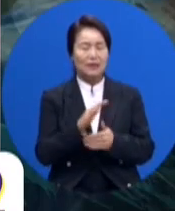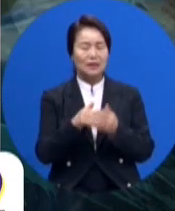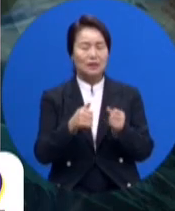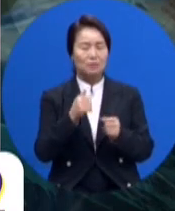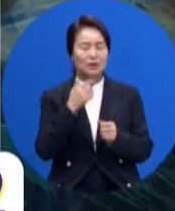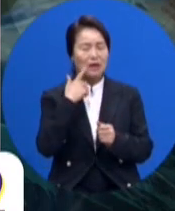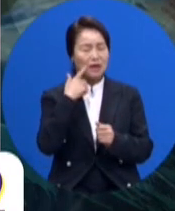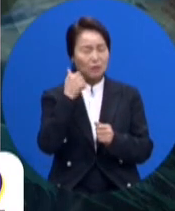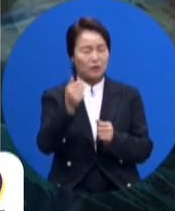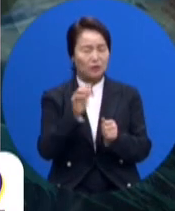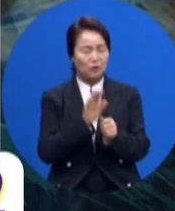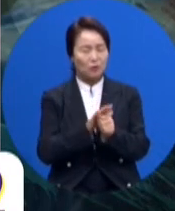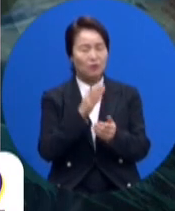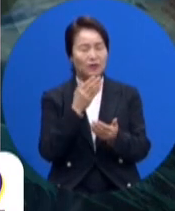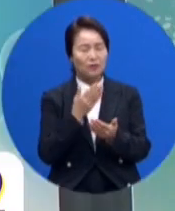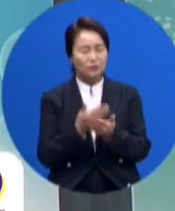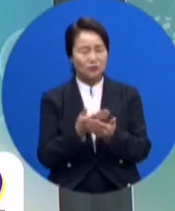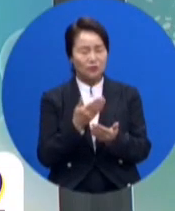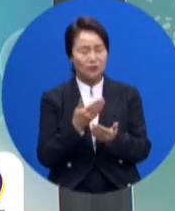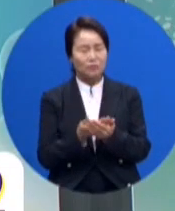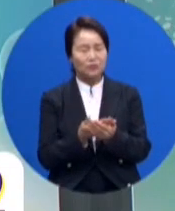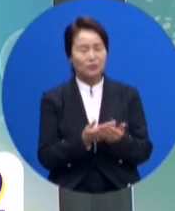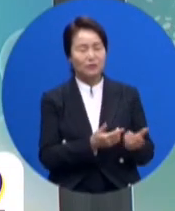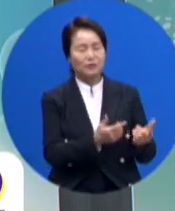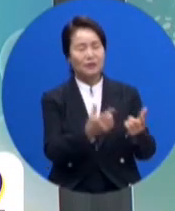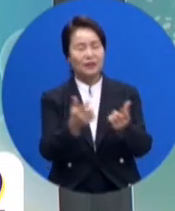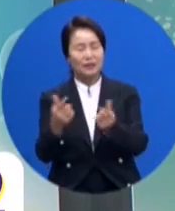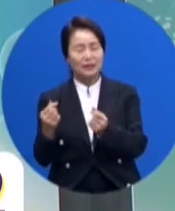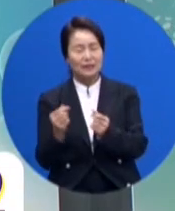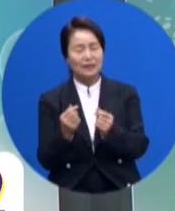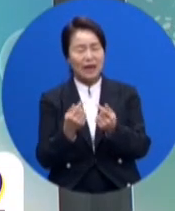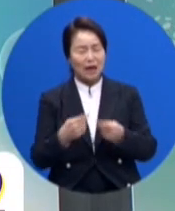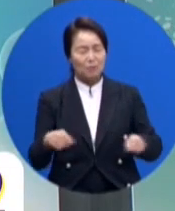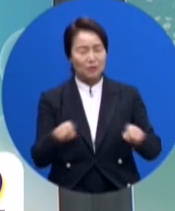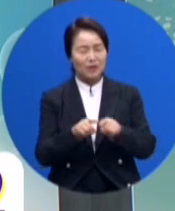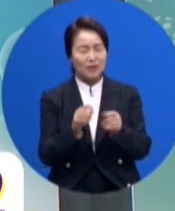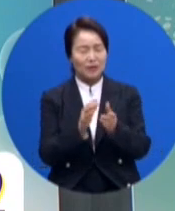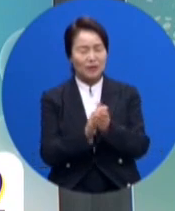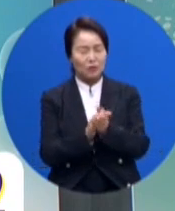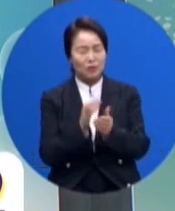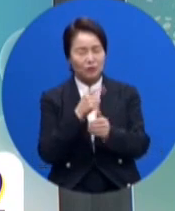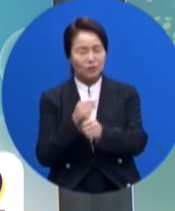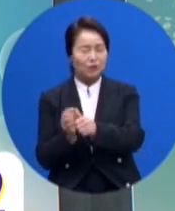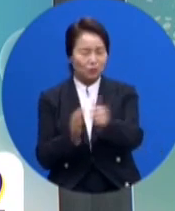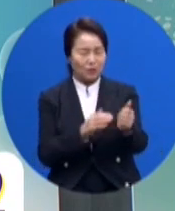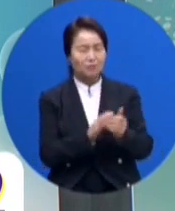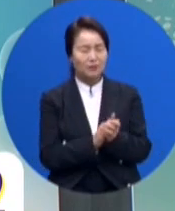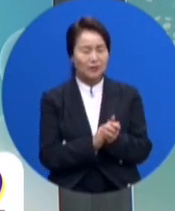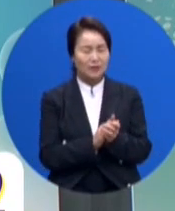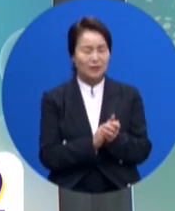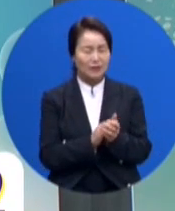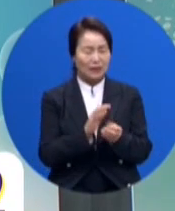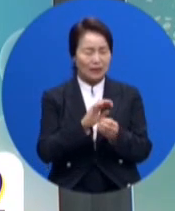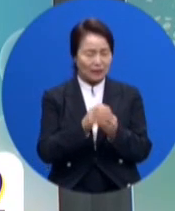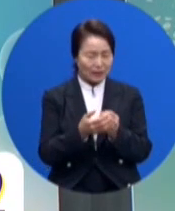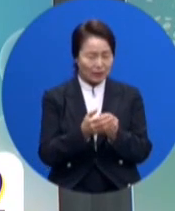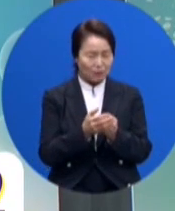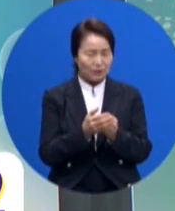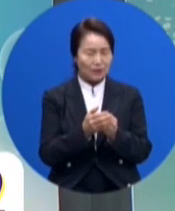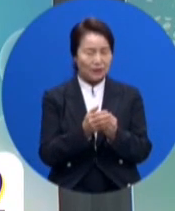아비 도와주세요. 정말 대구시 의사회 정말 그분들 살신성인 정신을 가지고 희생하면서 한 분 한